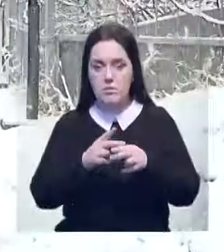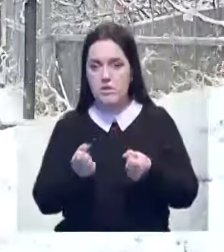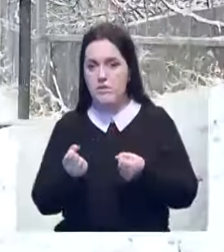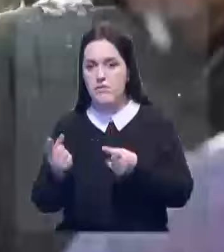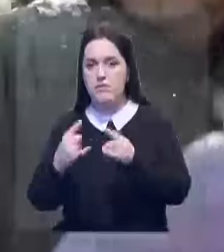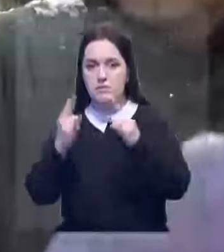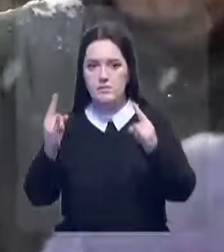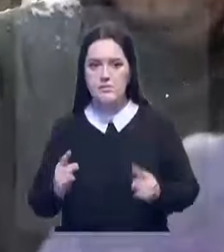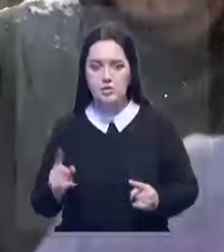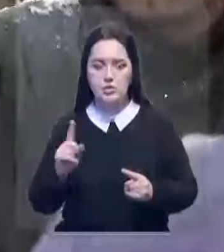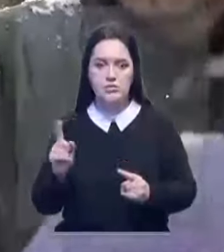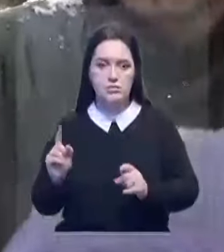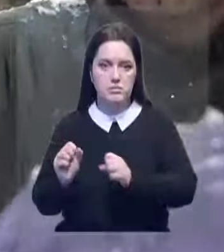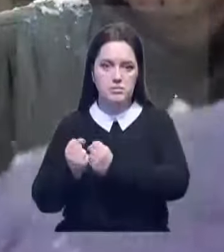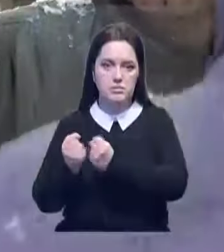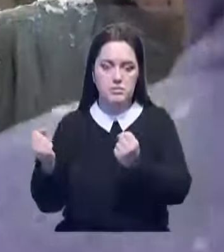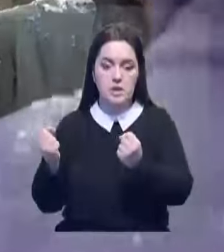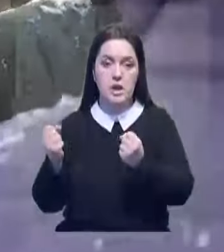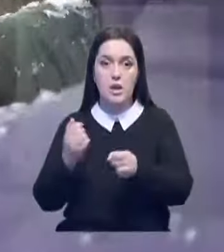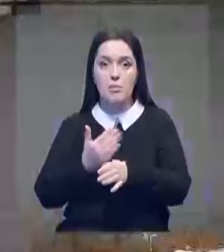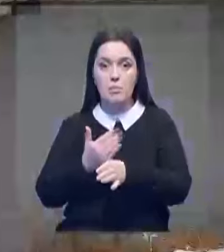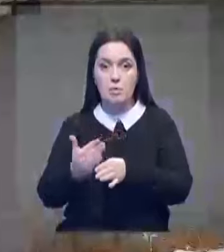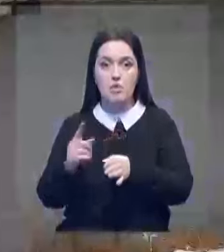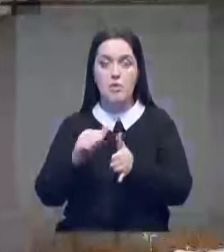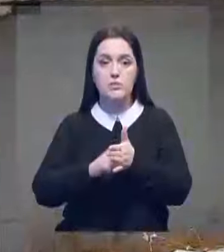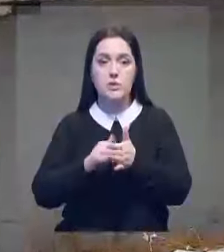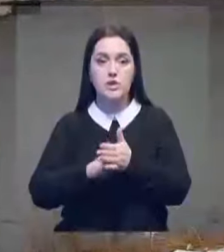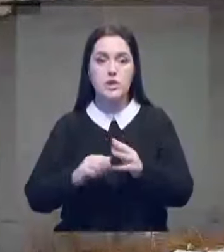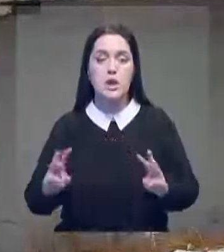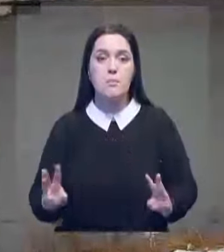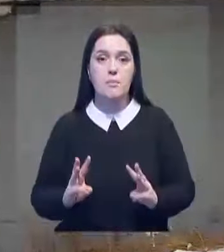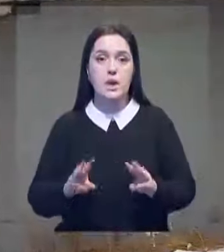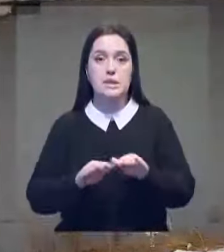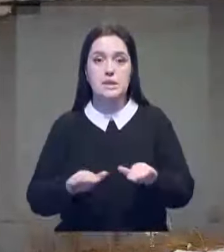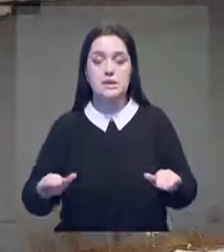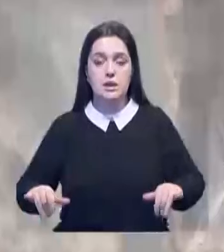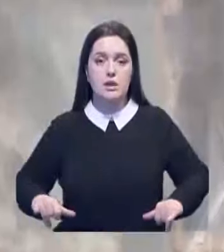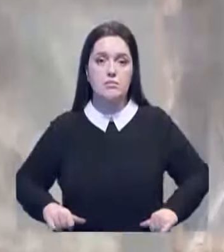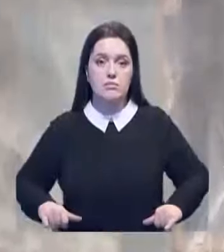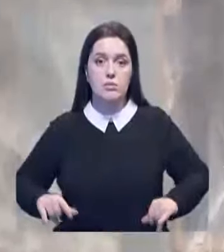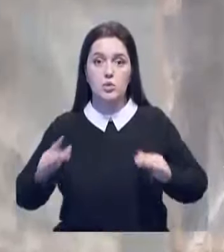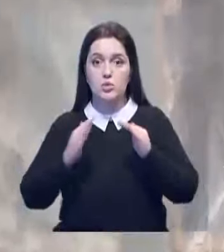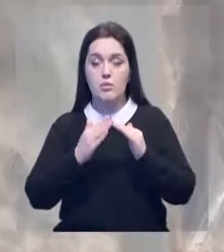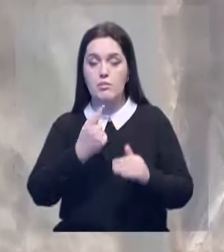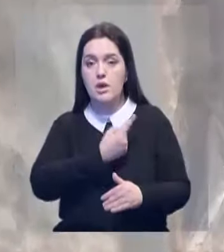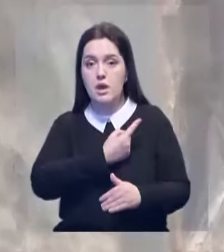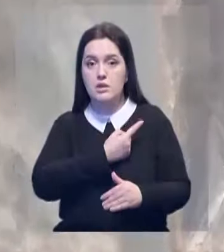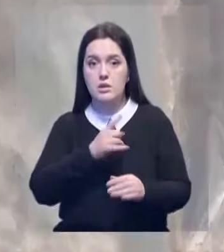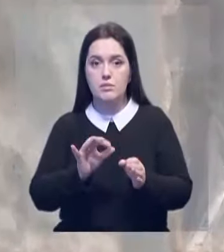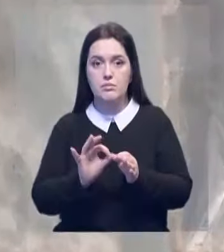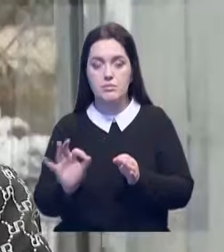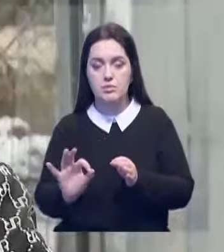баллон на безопасное расстояние. Позже стало известно, что причиной пожара стала детская шалость. Оставшись дома одни, малыши